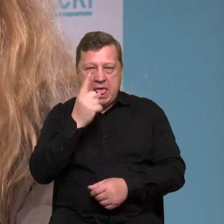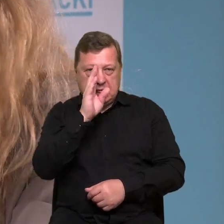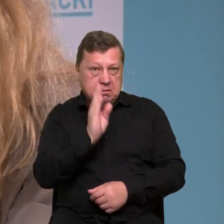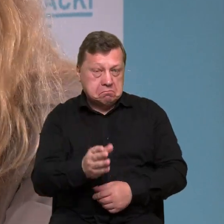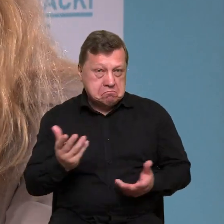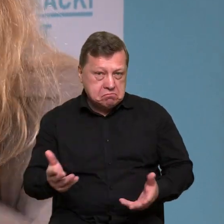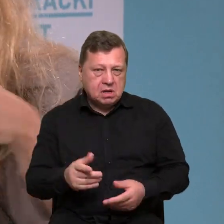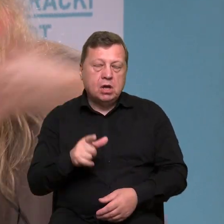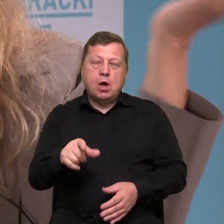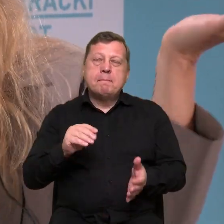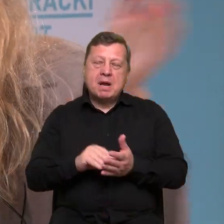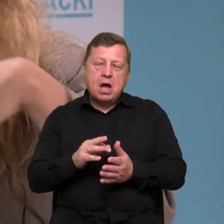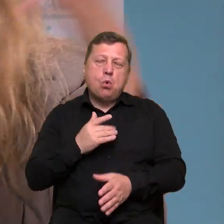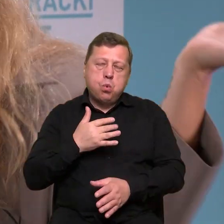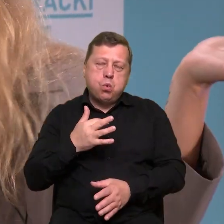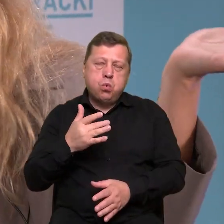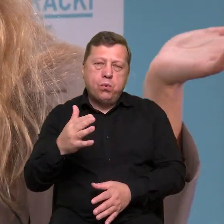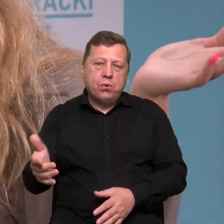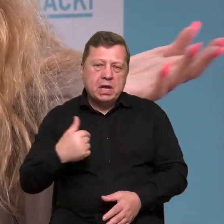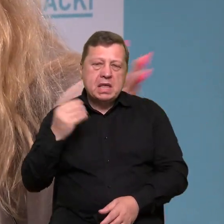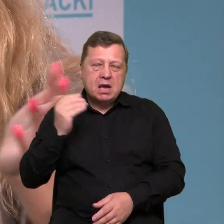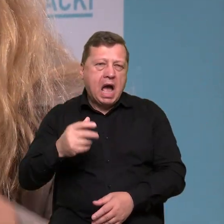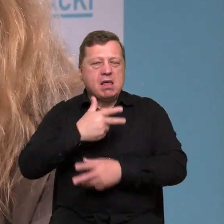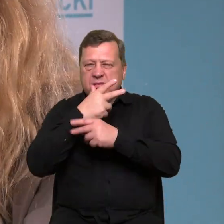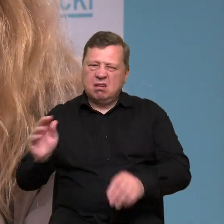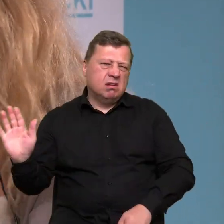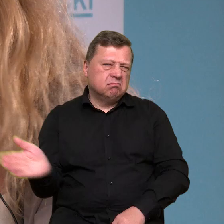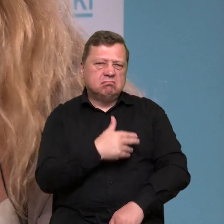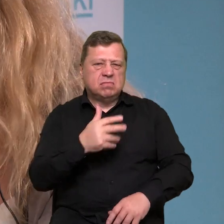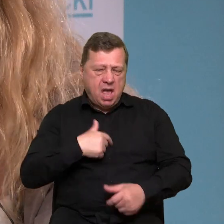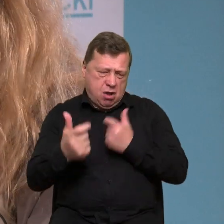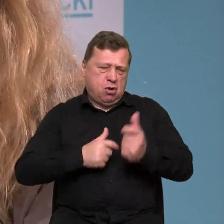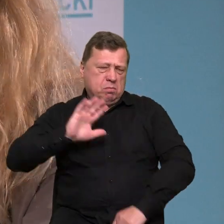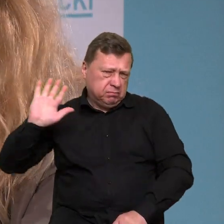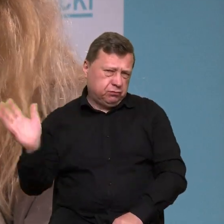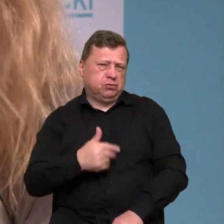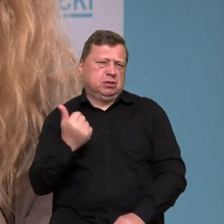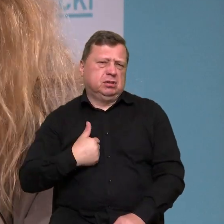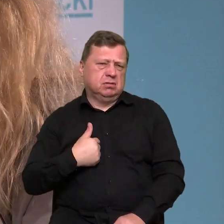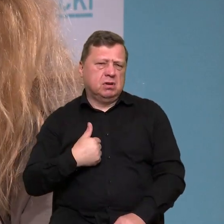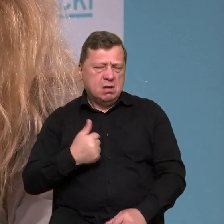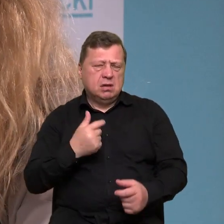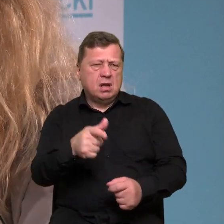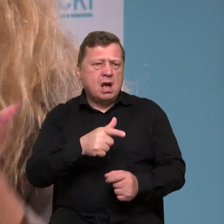To była długa praktyka, musiałam się nauczyć, nie, właśnie ja robię to wszystko i na przekór tej tendencji. Robię to chętnie. Myślę,